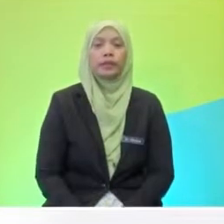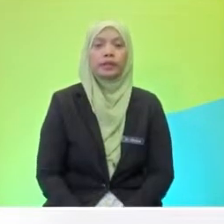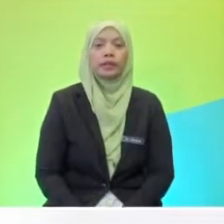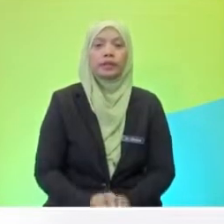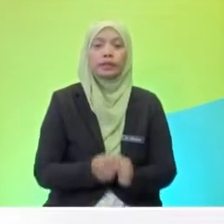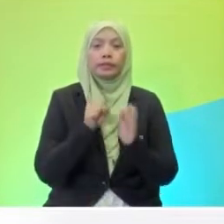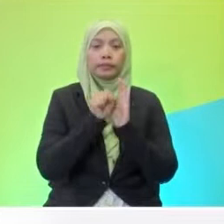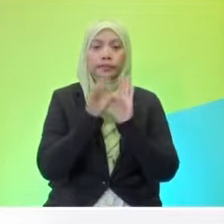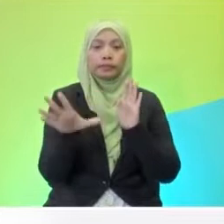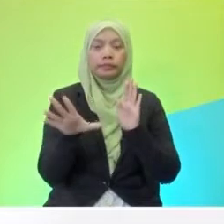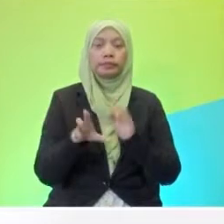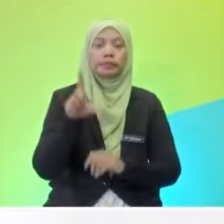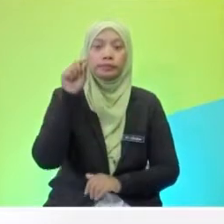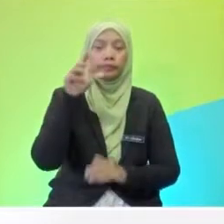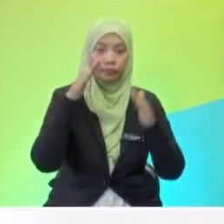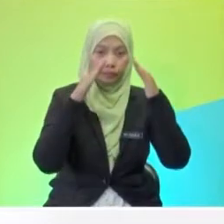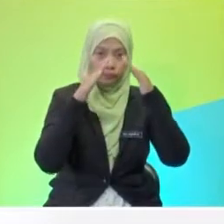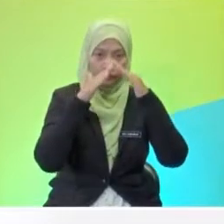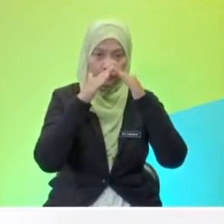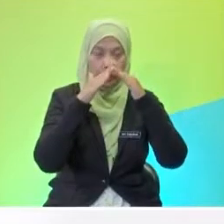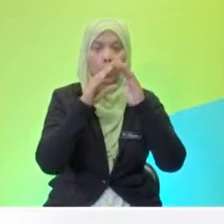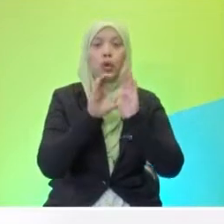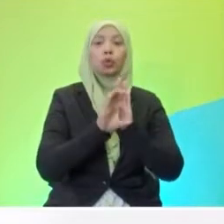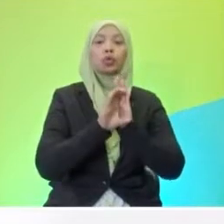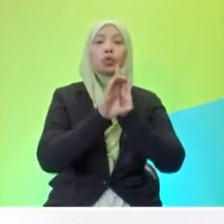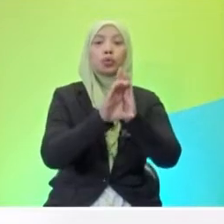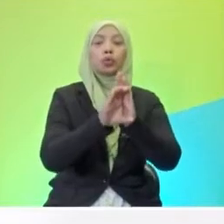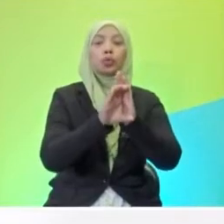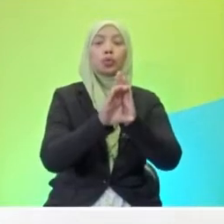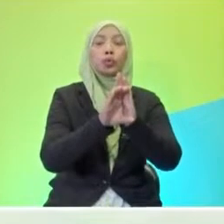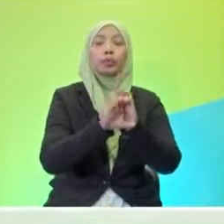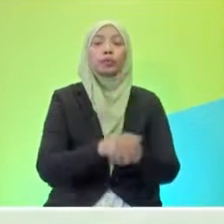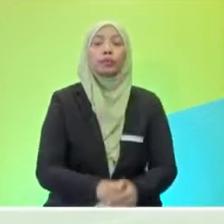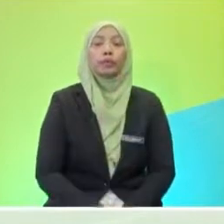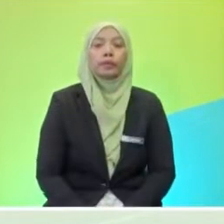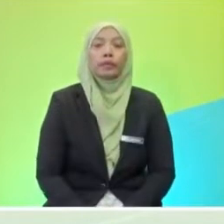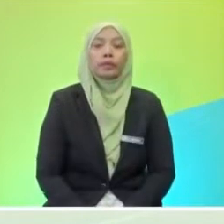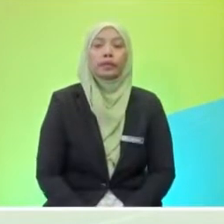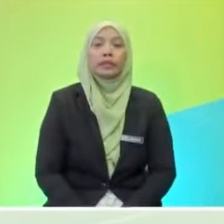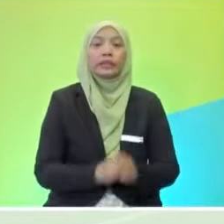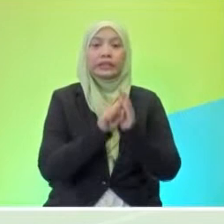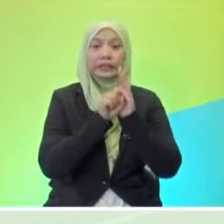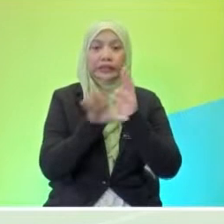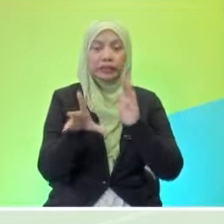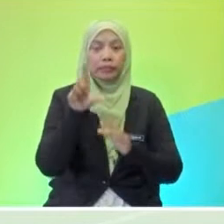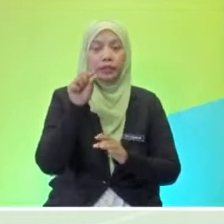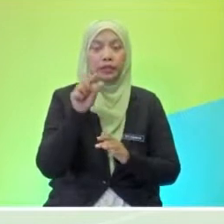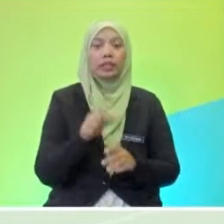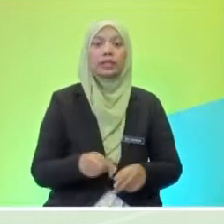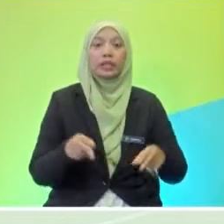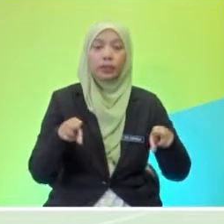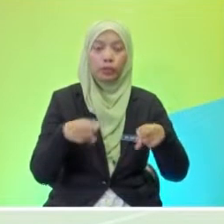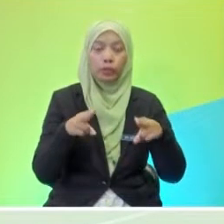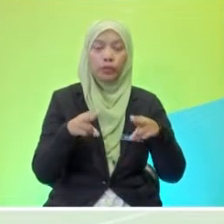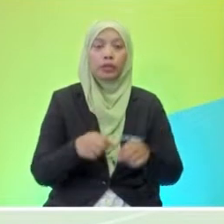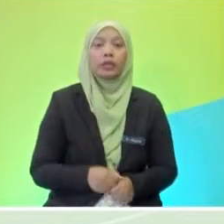rumah oke contoh sisa rumah jadi dihasilkan oleh sesuatu isi